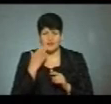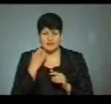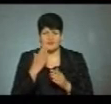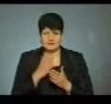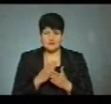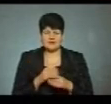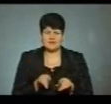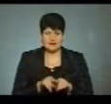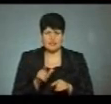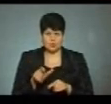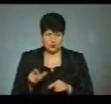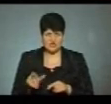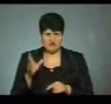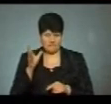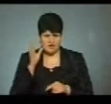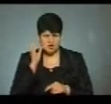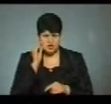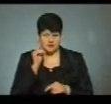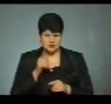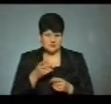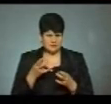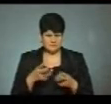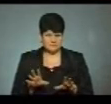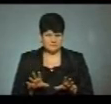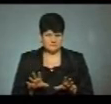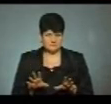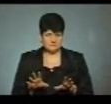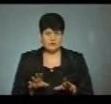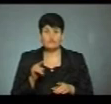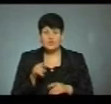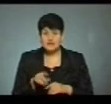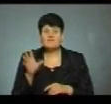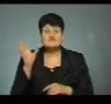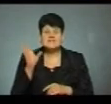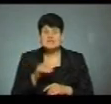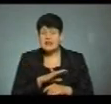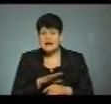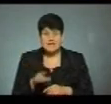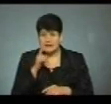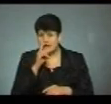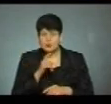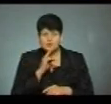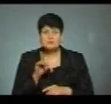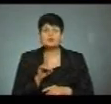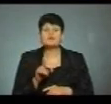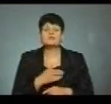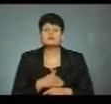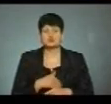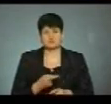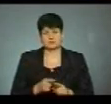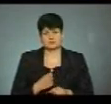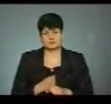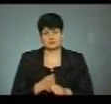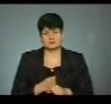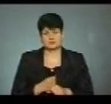люди, які вважають, що це даремно, думаєте? Вони взагалі не розуміють, для чого це все було. Їм